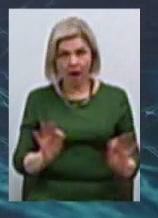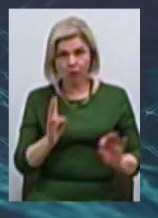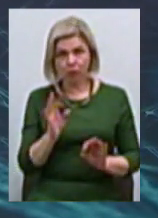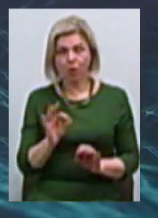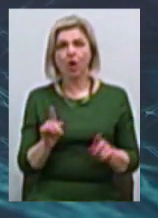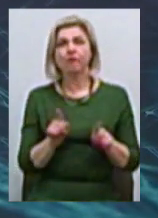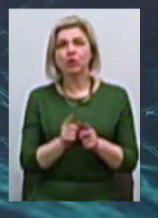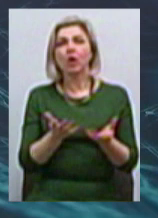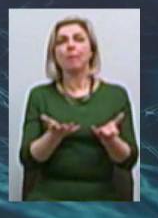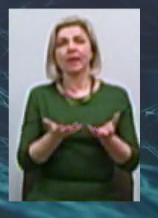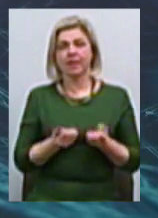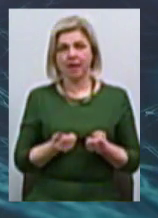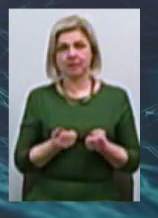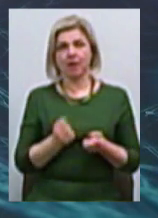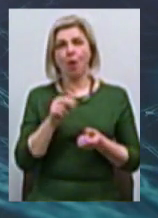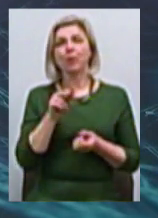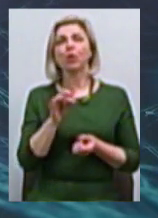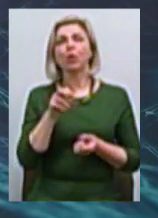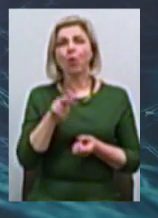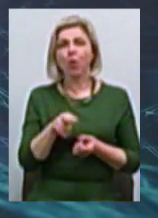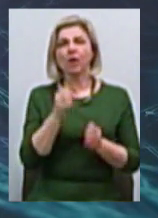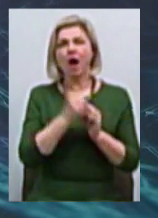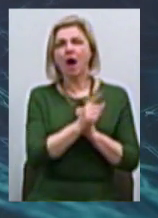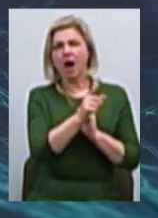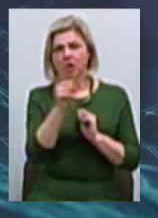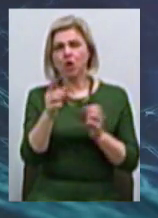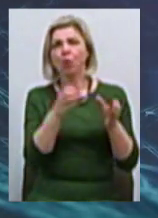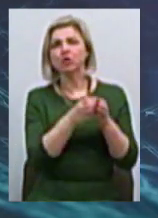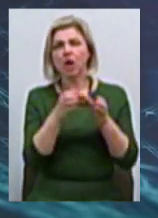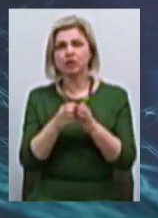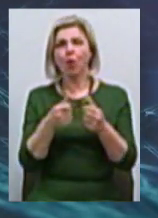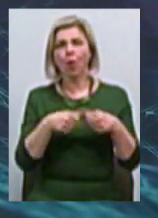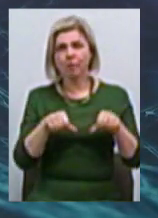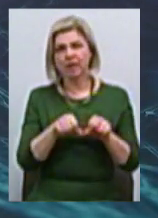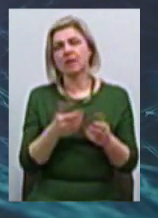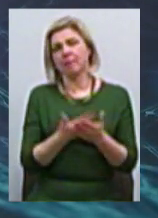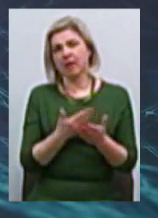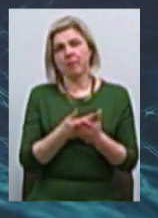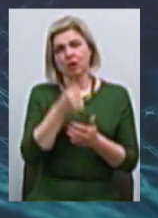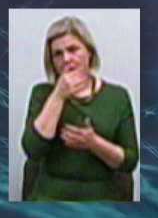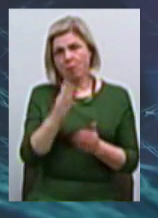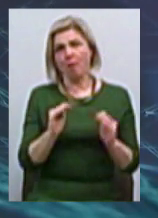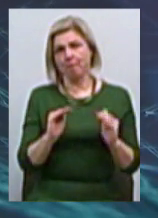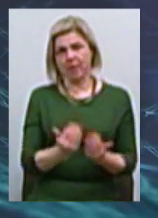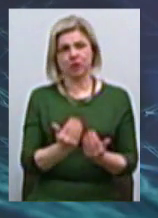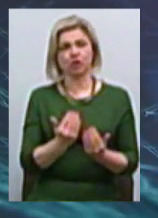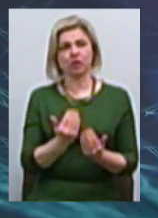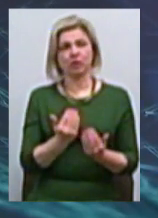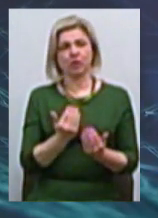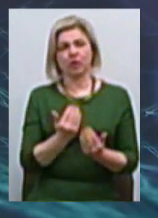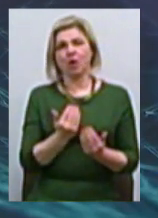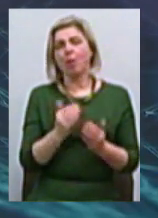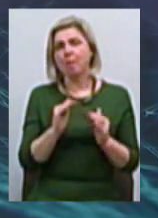процесс принятия протоколов от каждой дельничной выборчей комиссии занимает, ну, не может занимать меньше определенного количества времени,